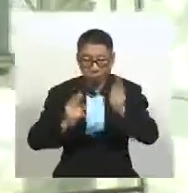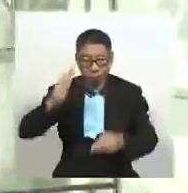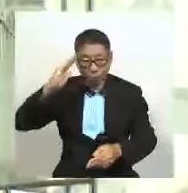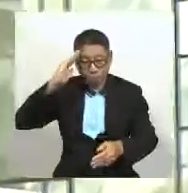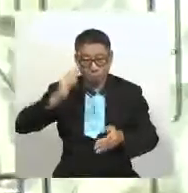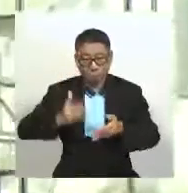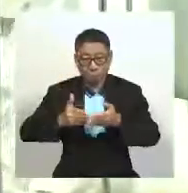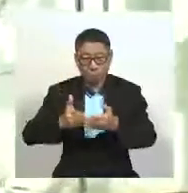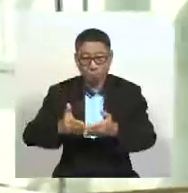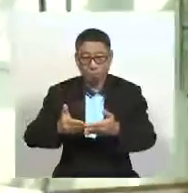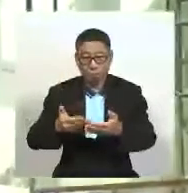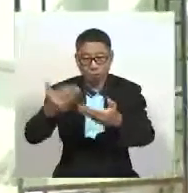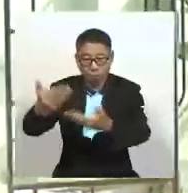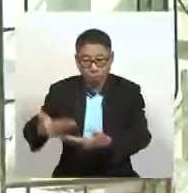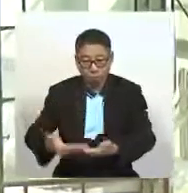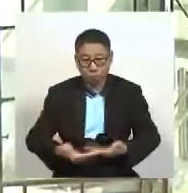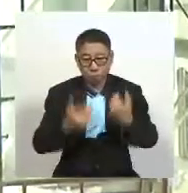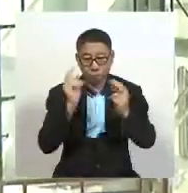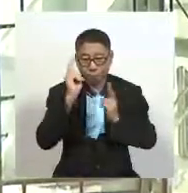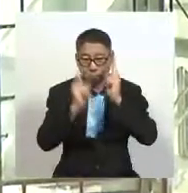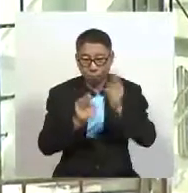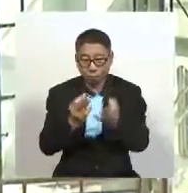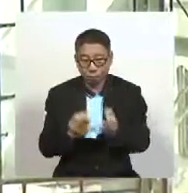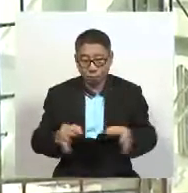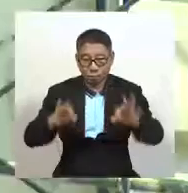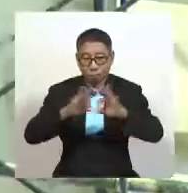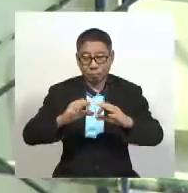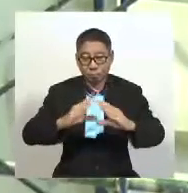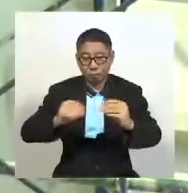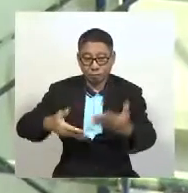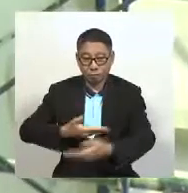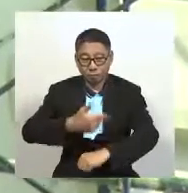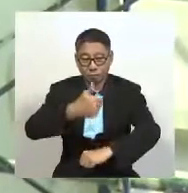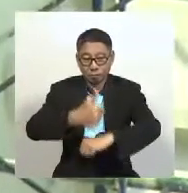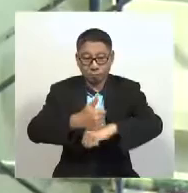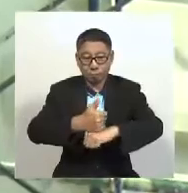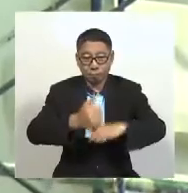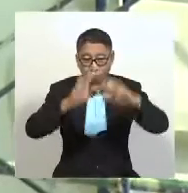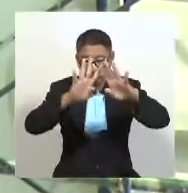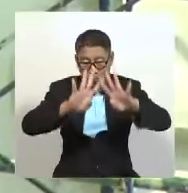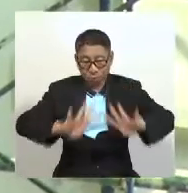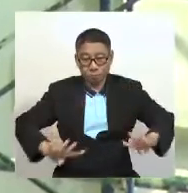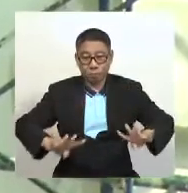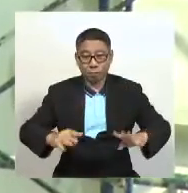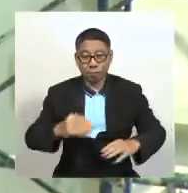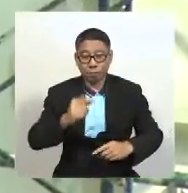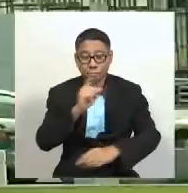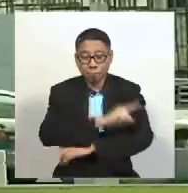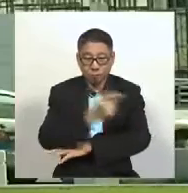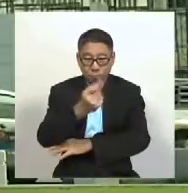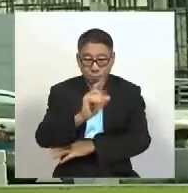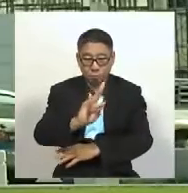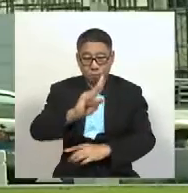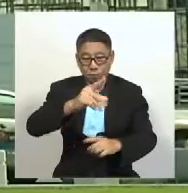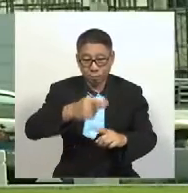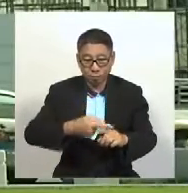พเรือกับรับรองแขกคนสำคัญในการประชุมรัฐมนตรีกลาโหมอาเซียนและคู่เจรจาวันที่17พฤศจิก